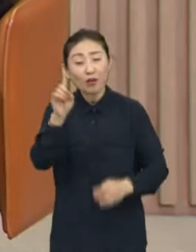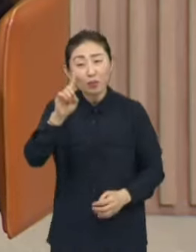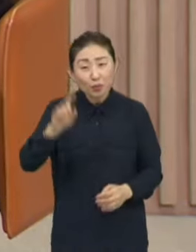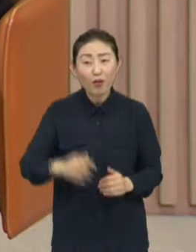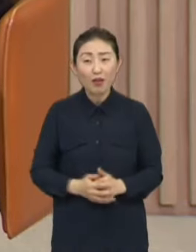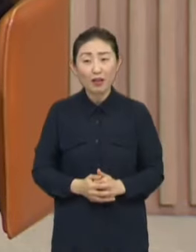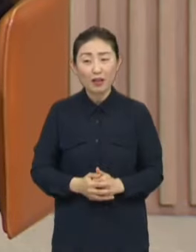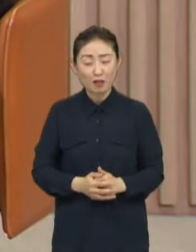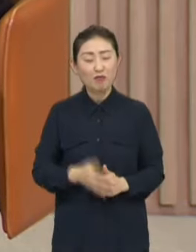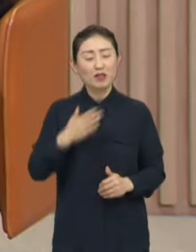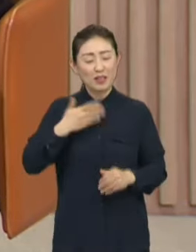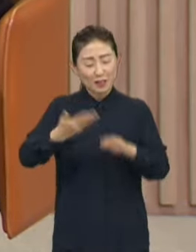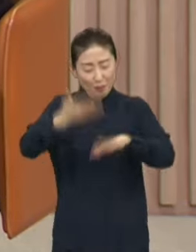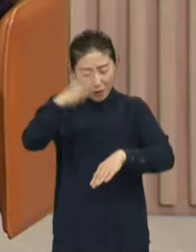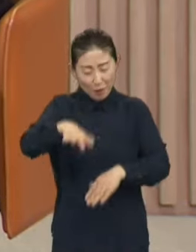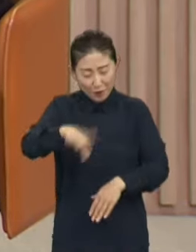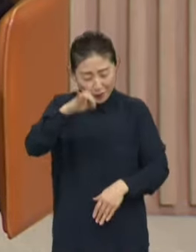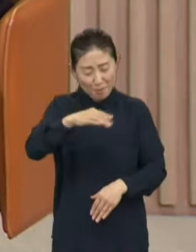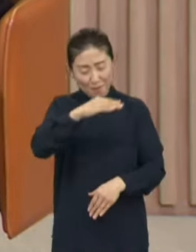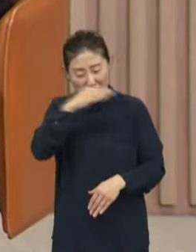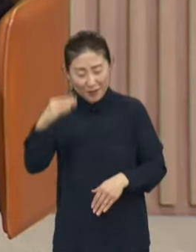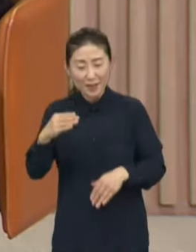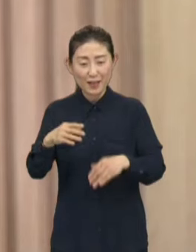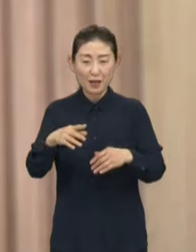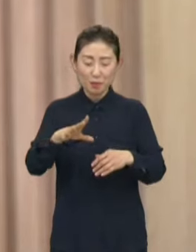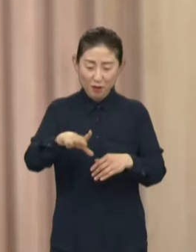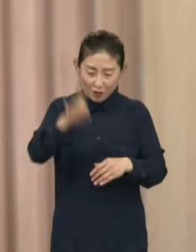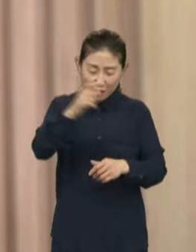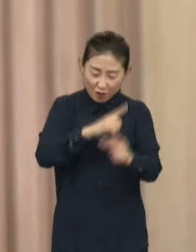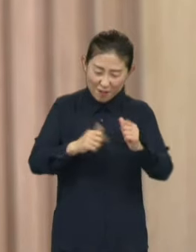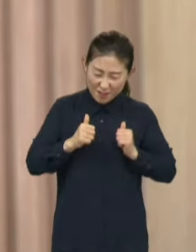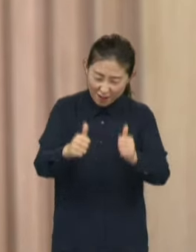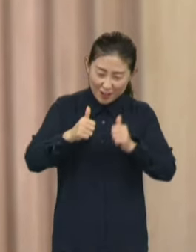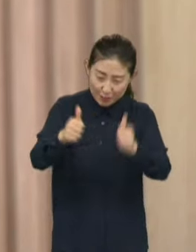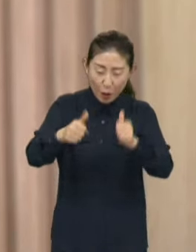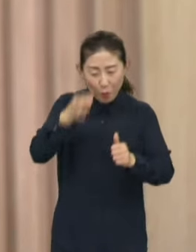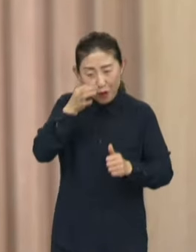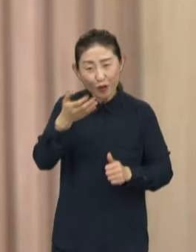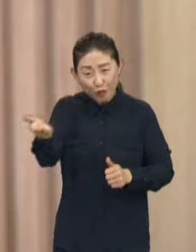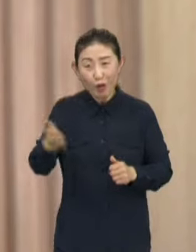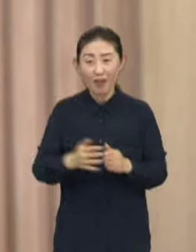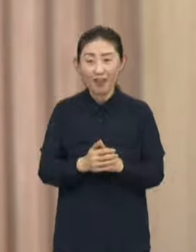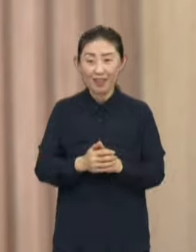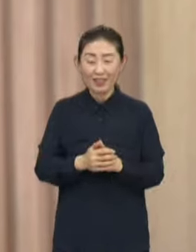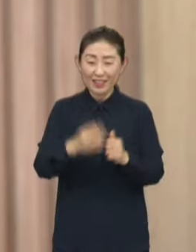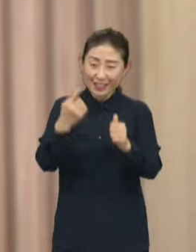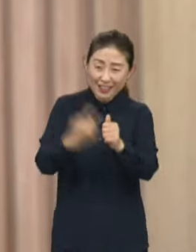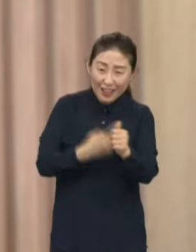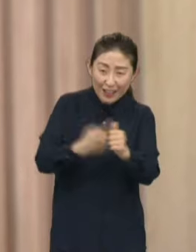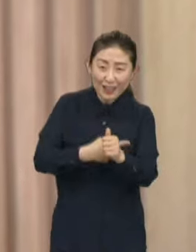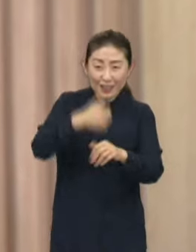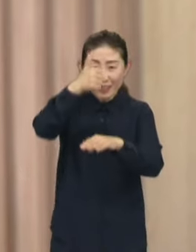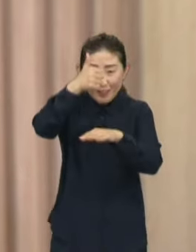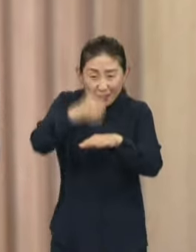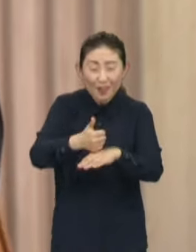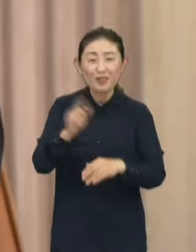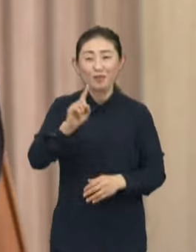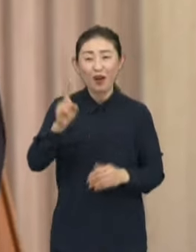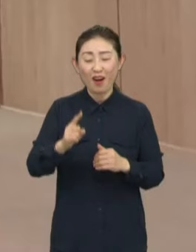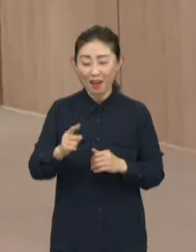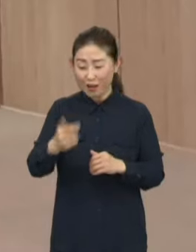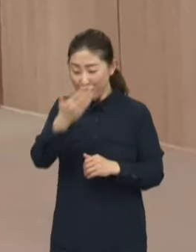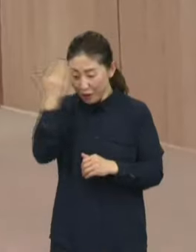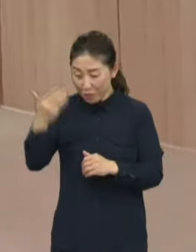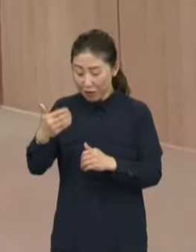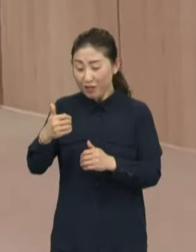좀 분위기 잘 주도해서 저희가 또 한 발 더 뛰고 더 열심히 하고 저희가 분위기를 그렇게 주도를 해서 어린